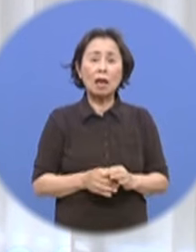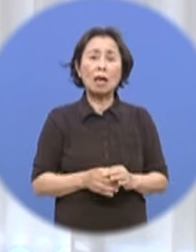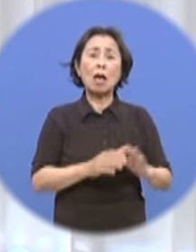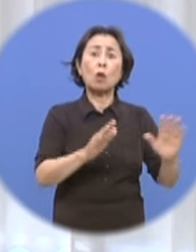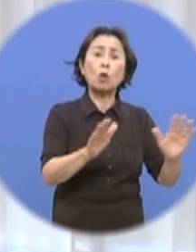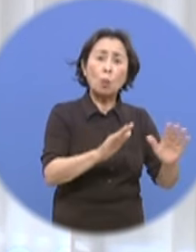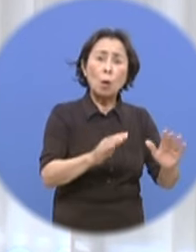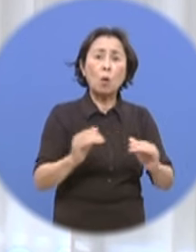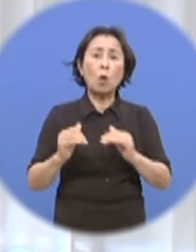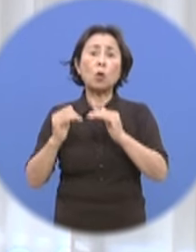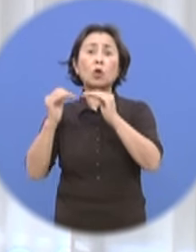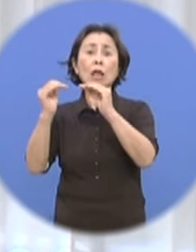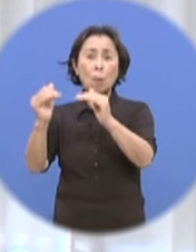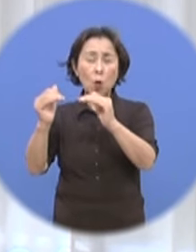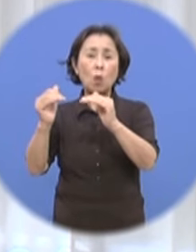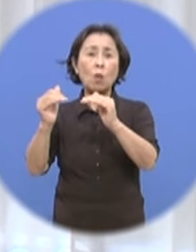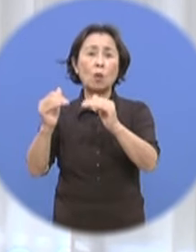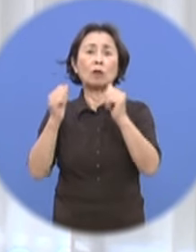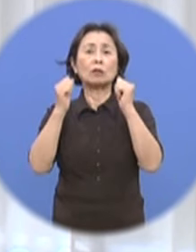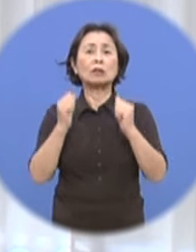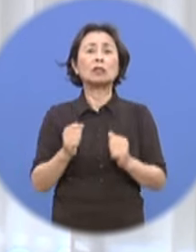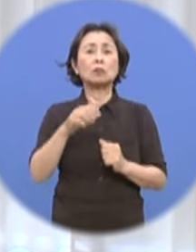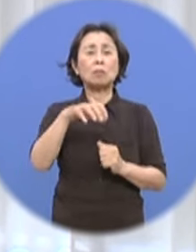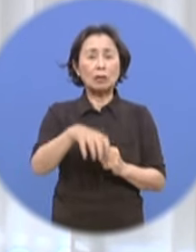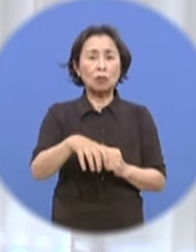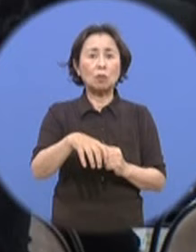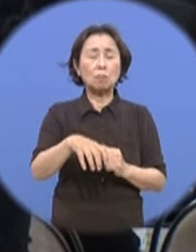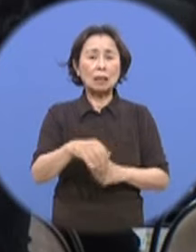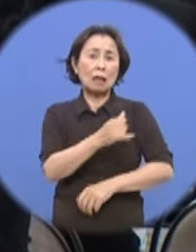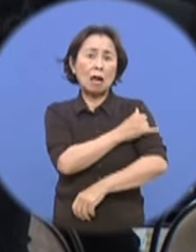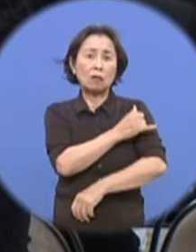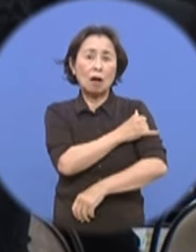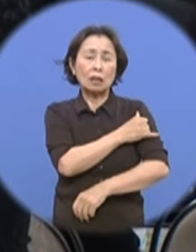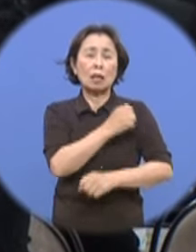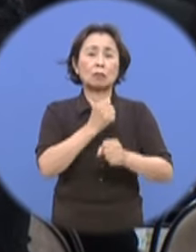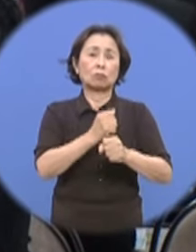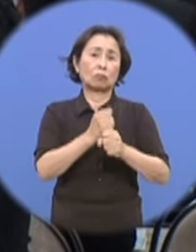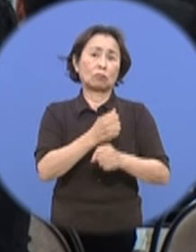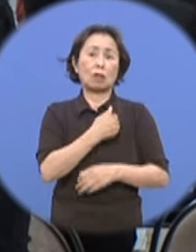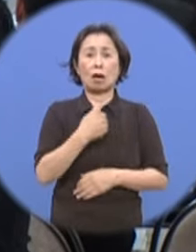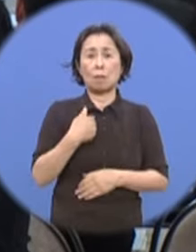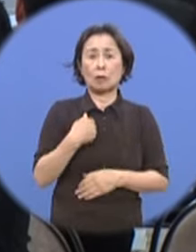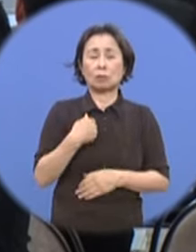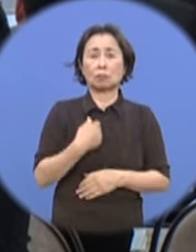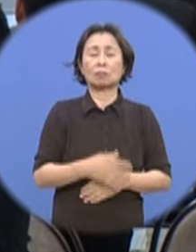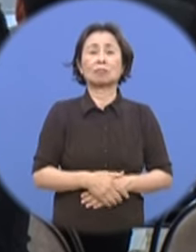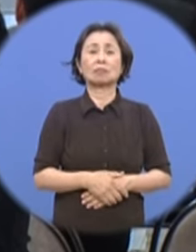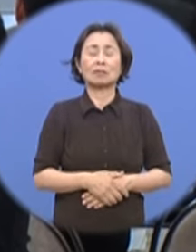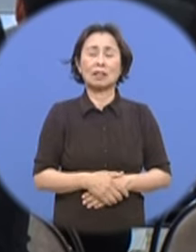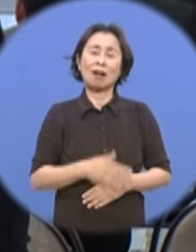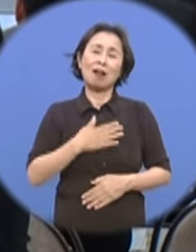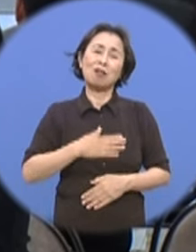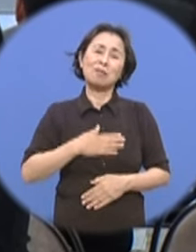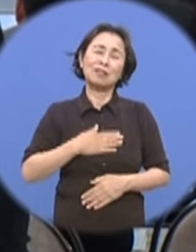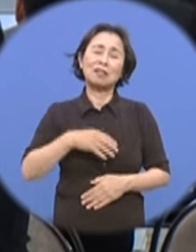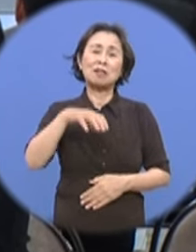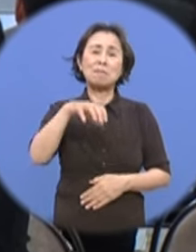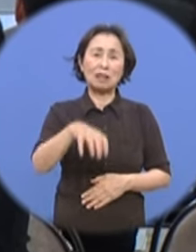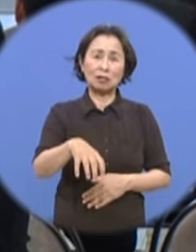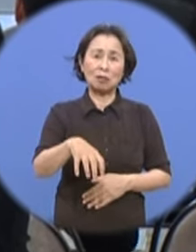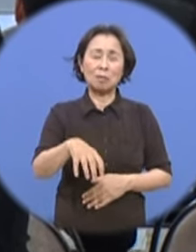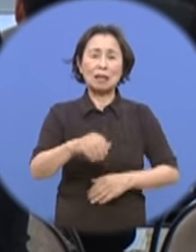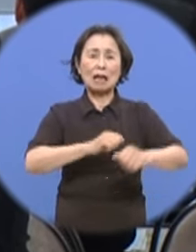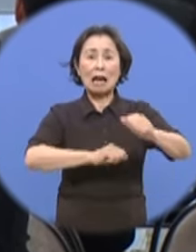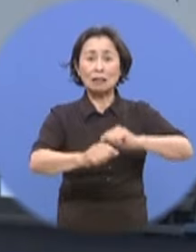も大人もあの居場所と出番が喪失されます居場所と出番ですからあの心地よい居場所とそして